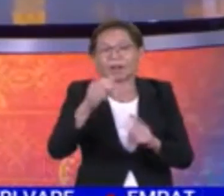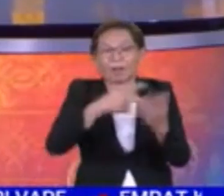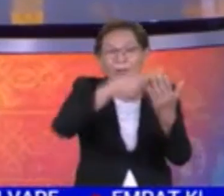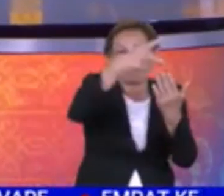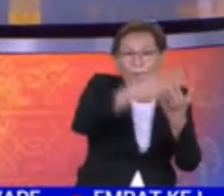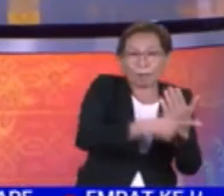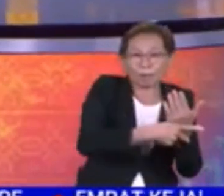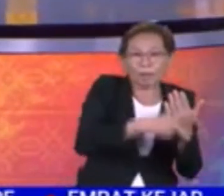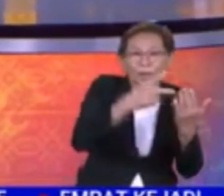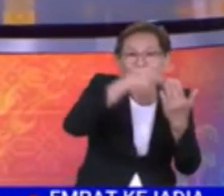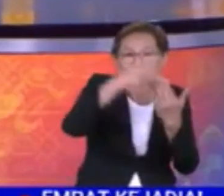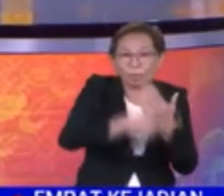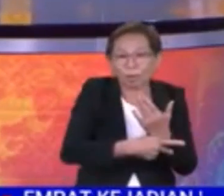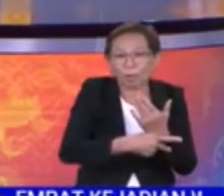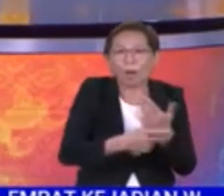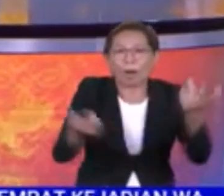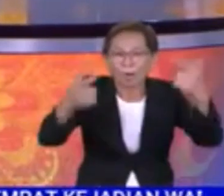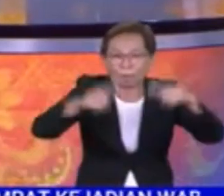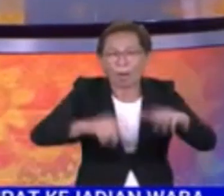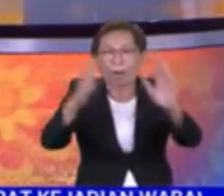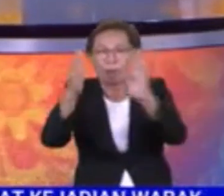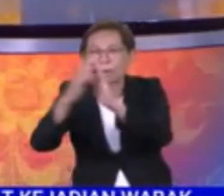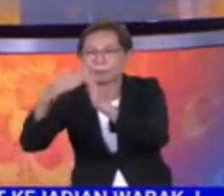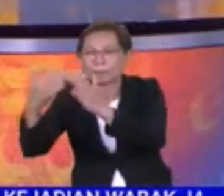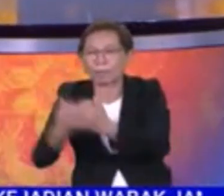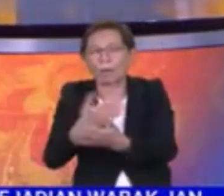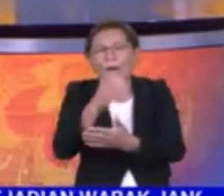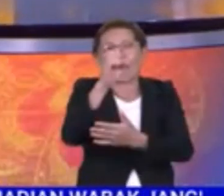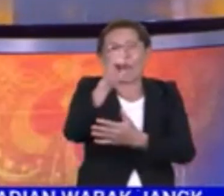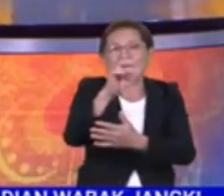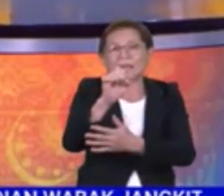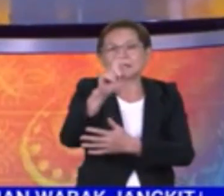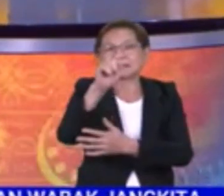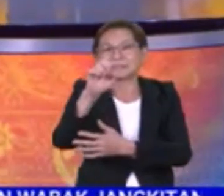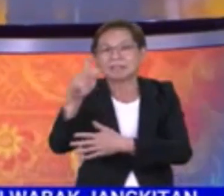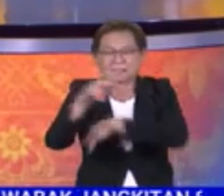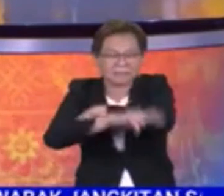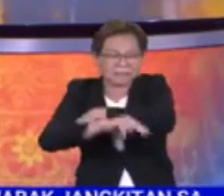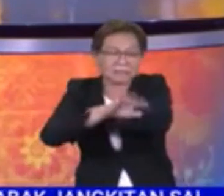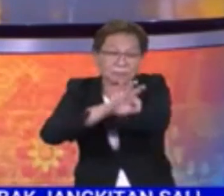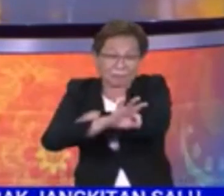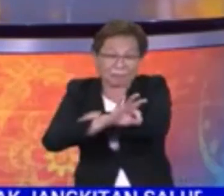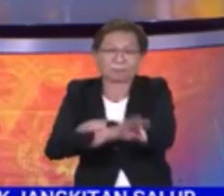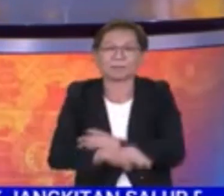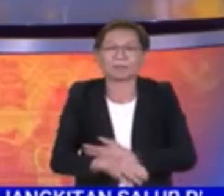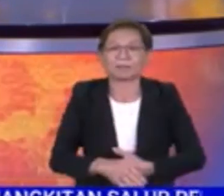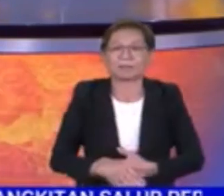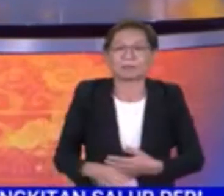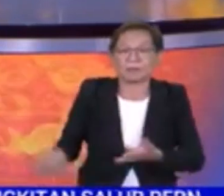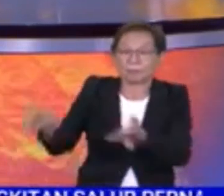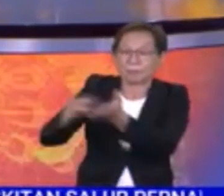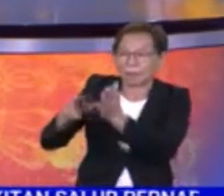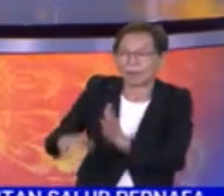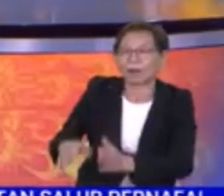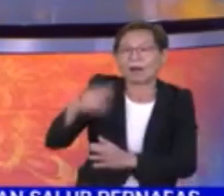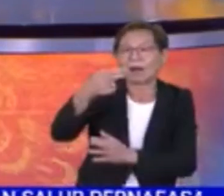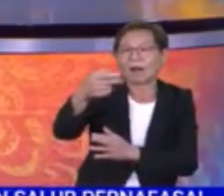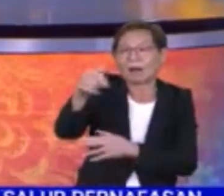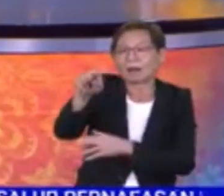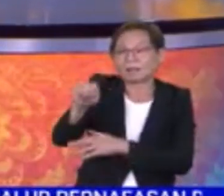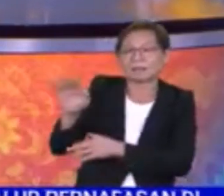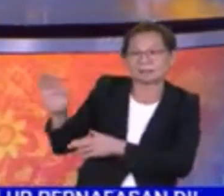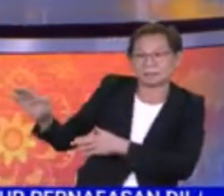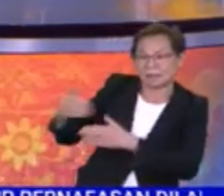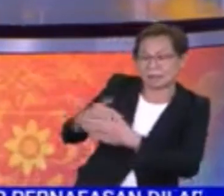program sama turut berlangsung di Bandar Baru Enstek Nilai Negeri Sembilan. Rakan pelapor Hana Adlin Nasution Ahmad